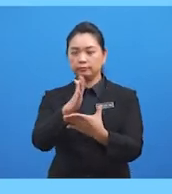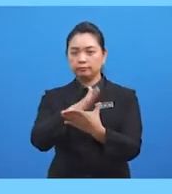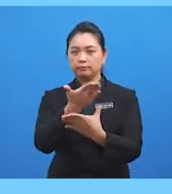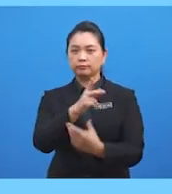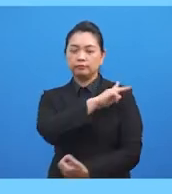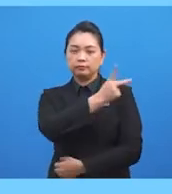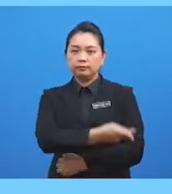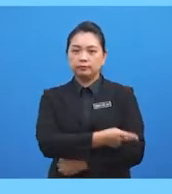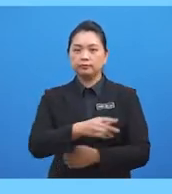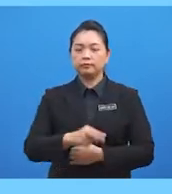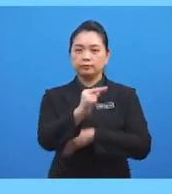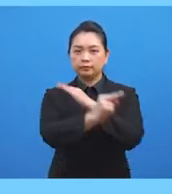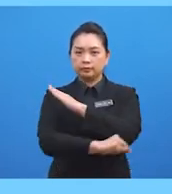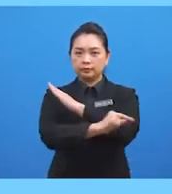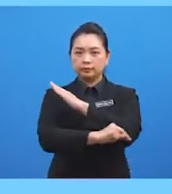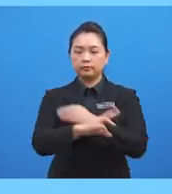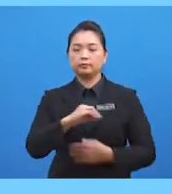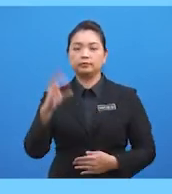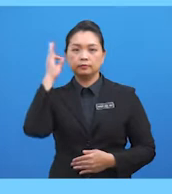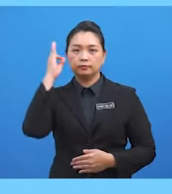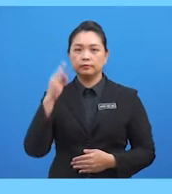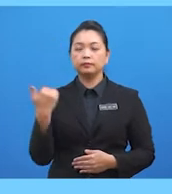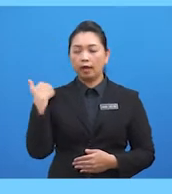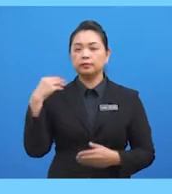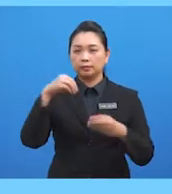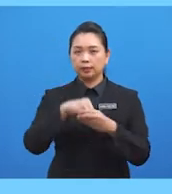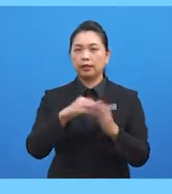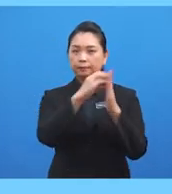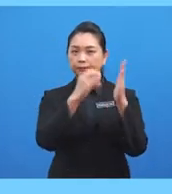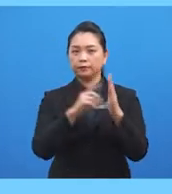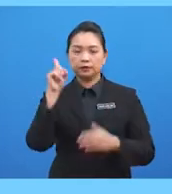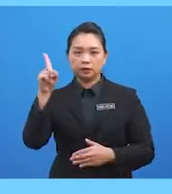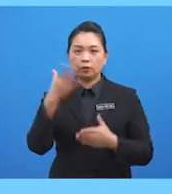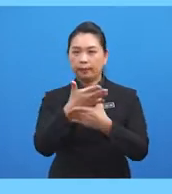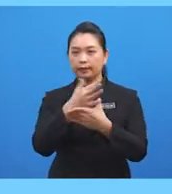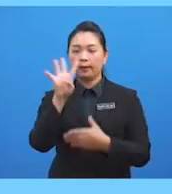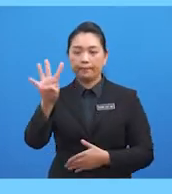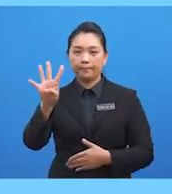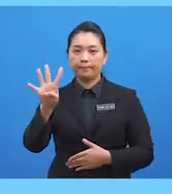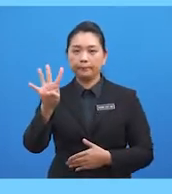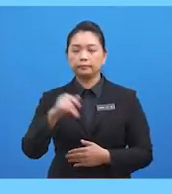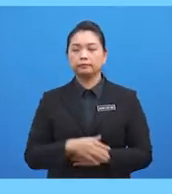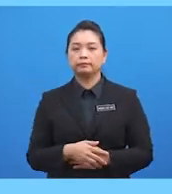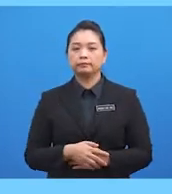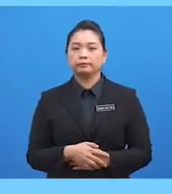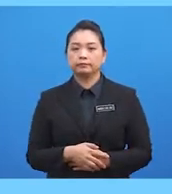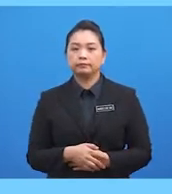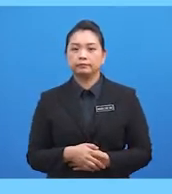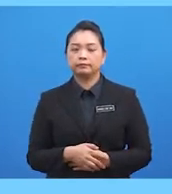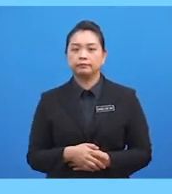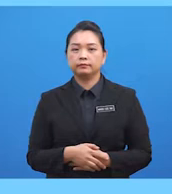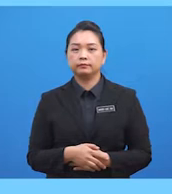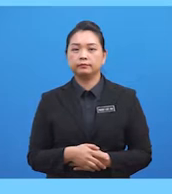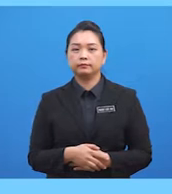dan persekutuan diperincikan dalam bab 1 bahagian keempat Perlembagaan Persekutuan.